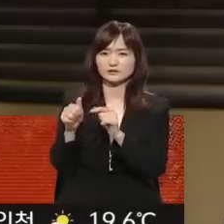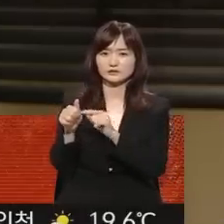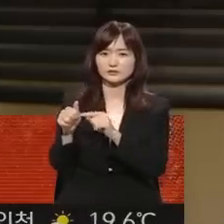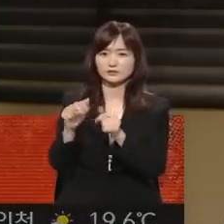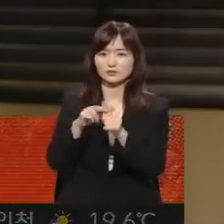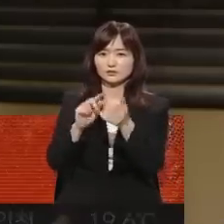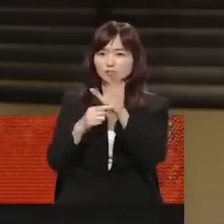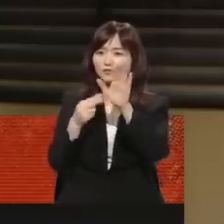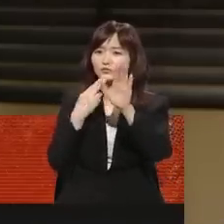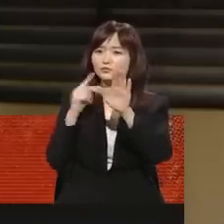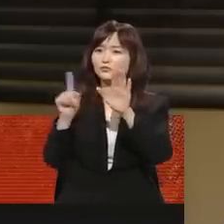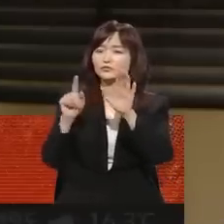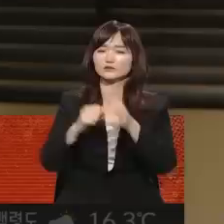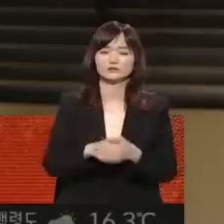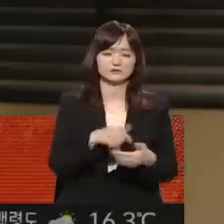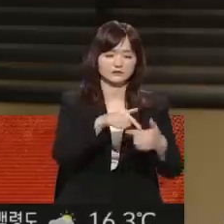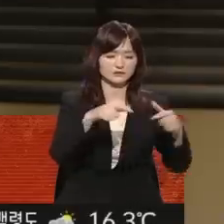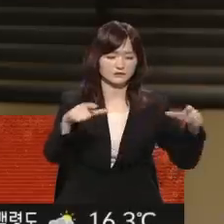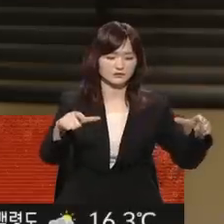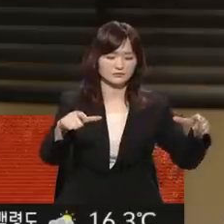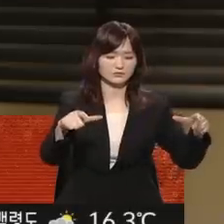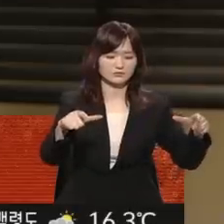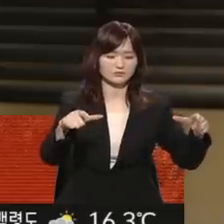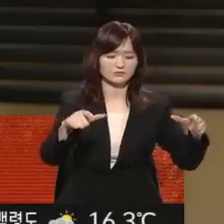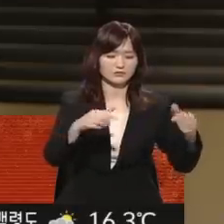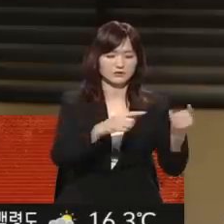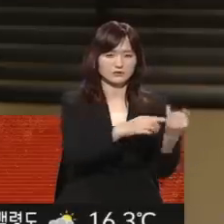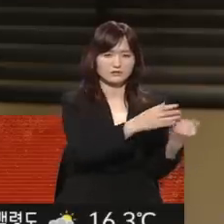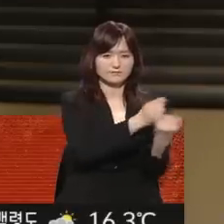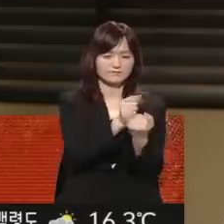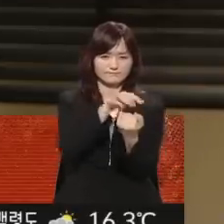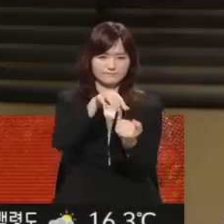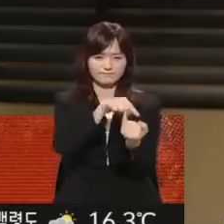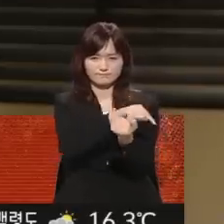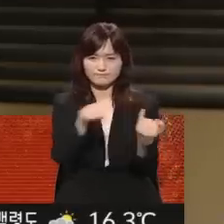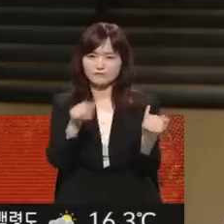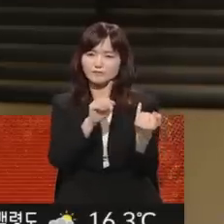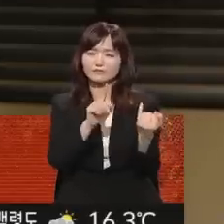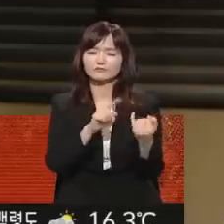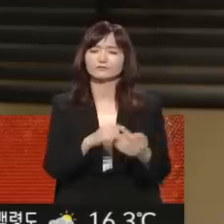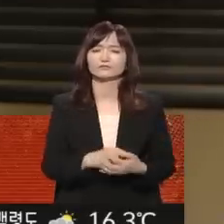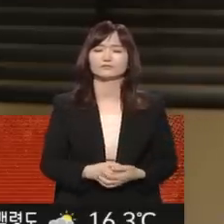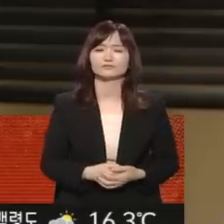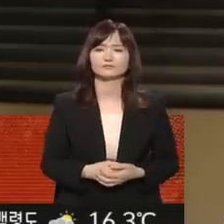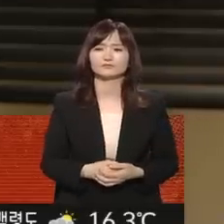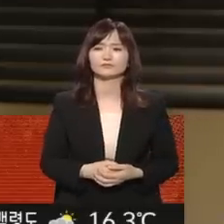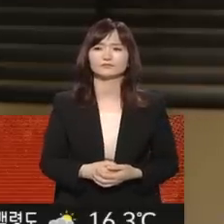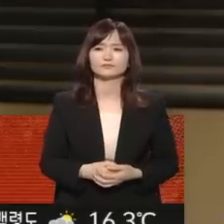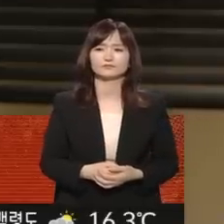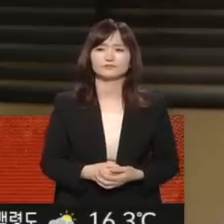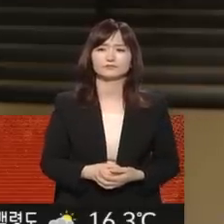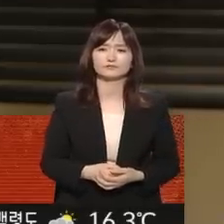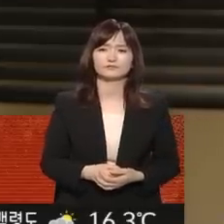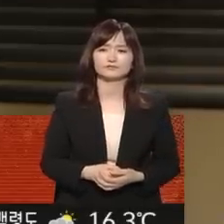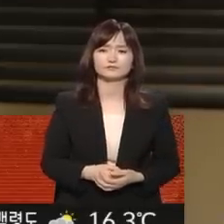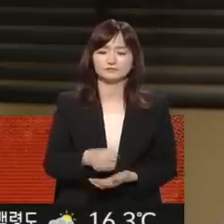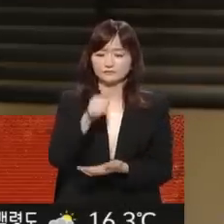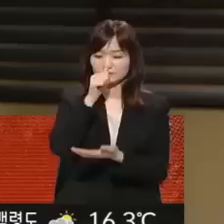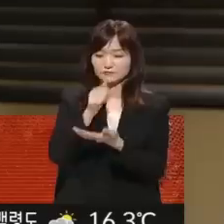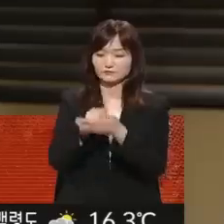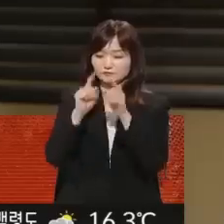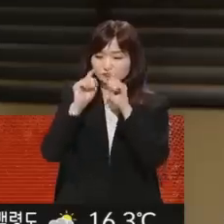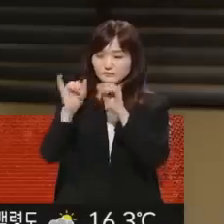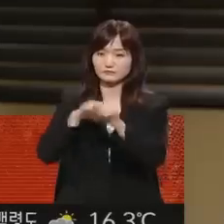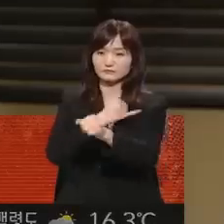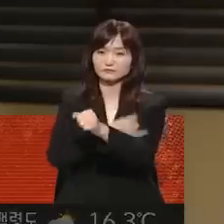한 여성을 납치해서 살해한 사람들도 마찬가지고 신상공개라는 거 우리가 피의자 인권 물론 중요하지만 그보다